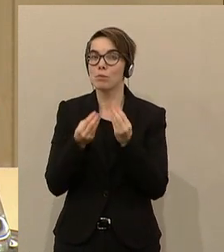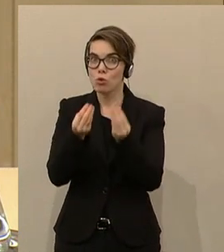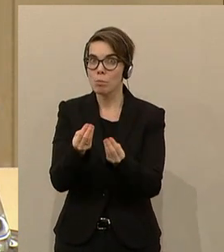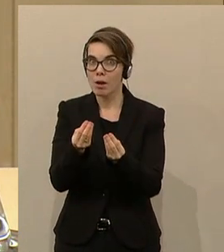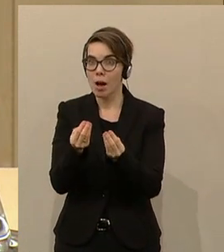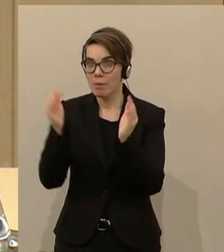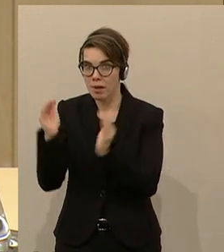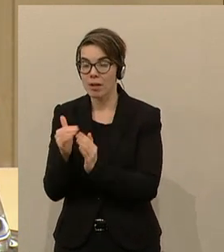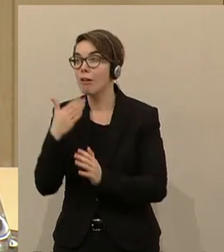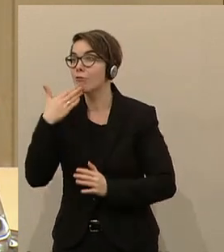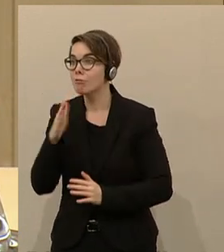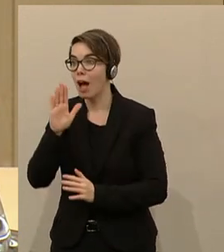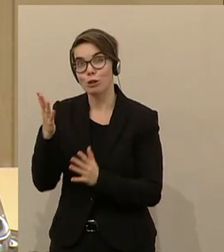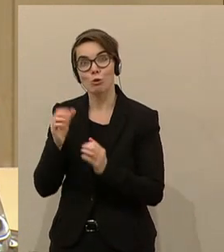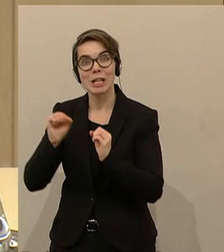die Initiativen.